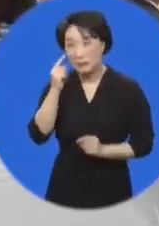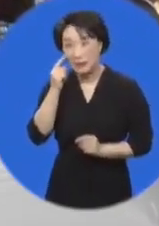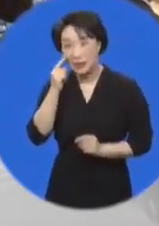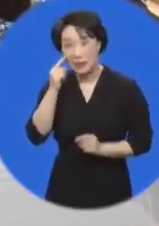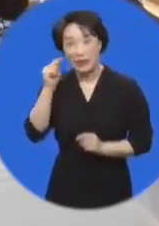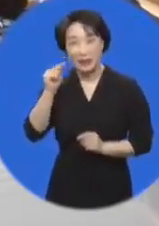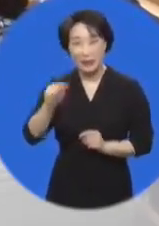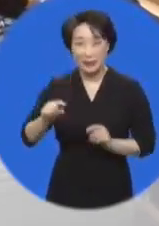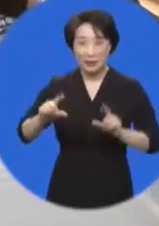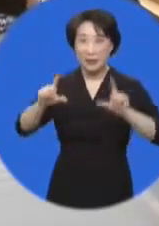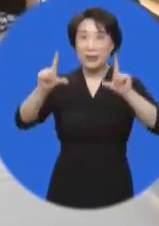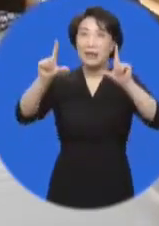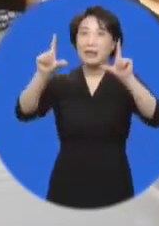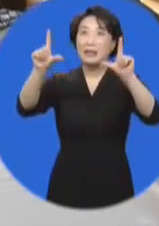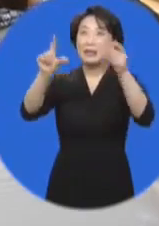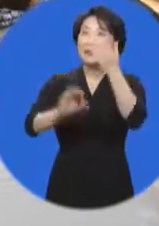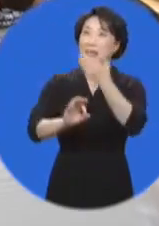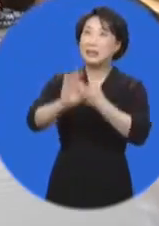만나보자